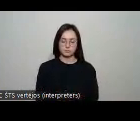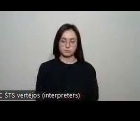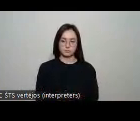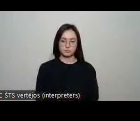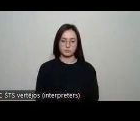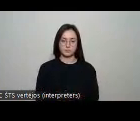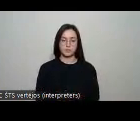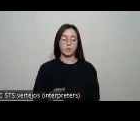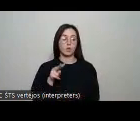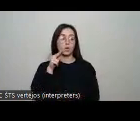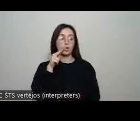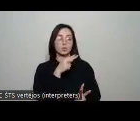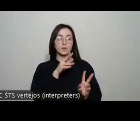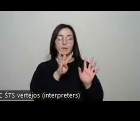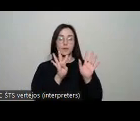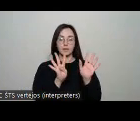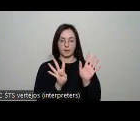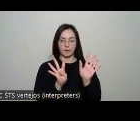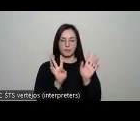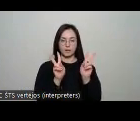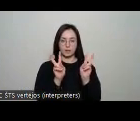Žiūrime į devintą temą.